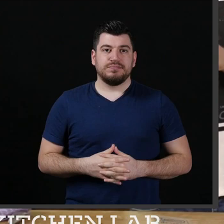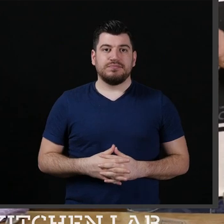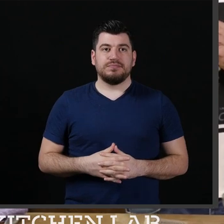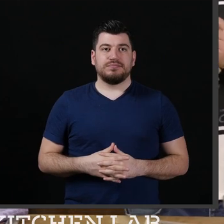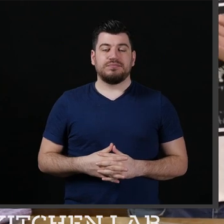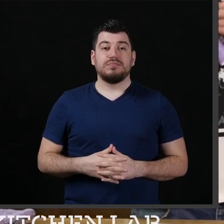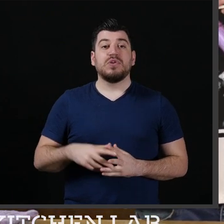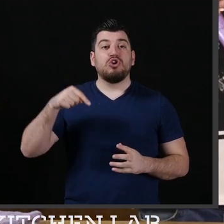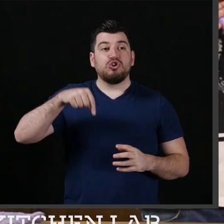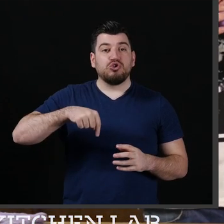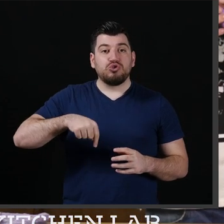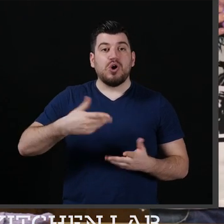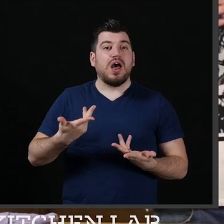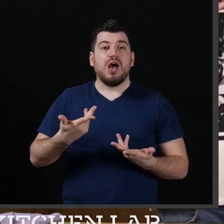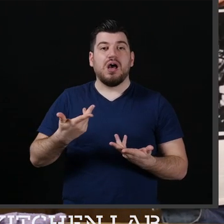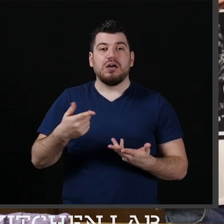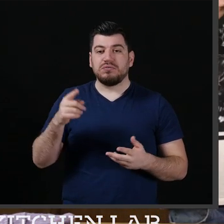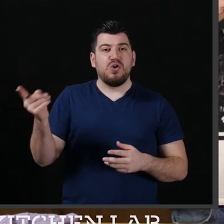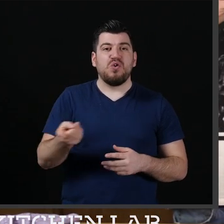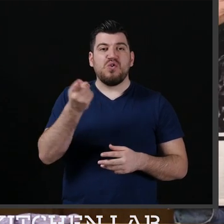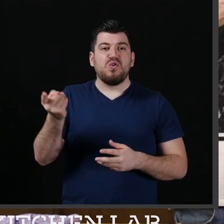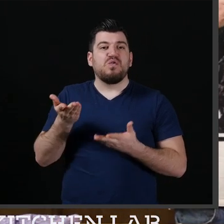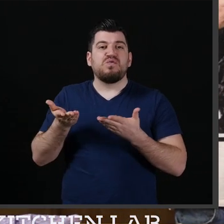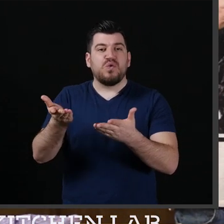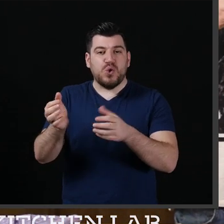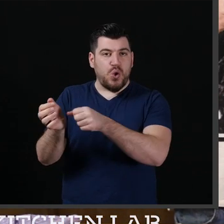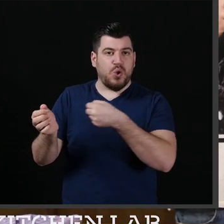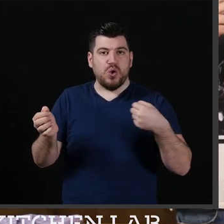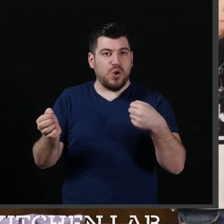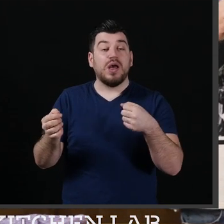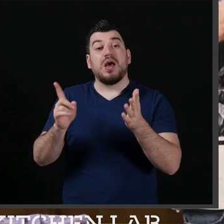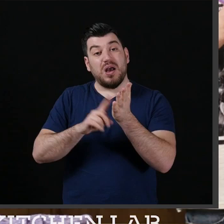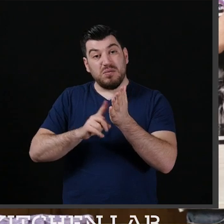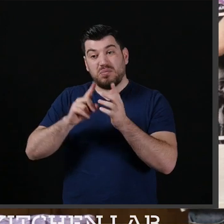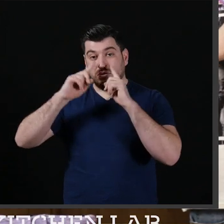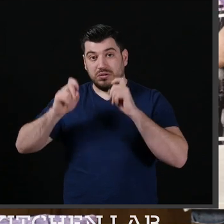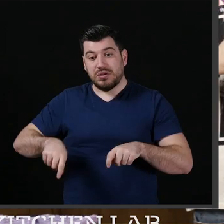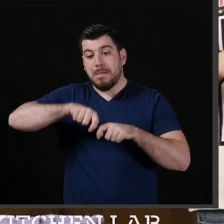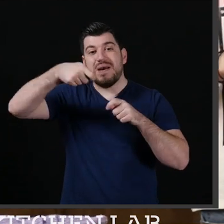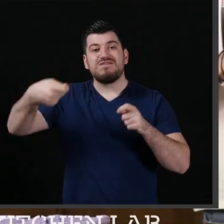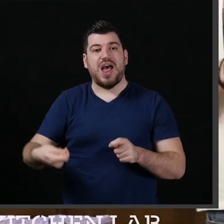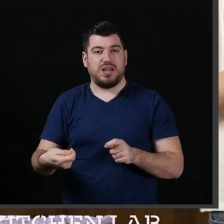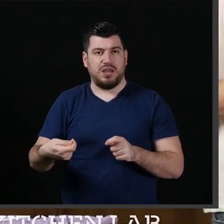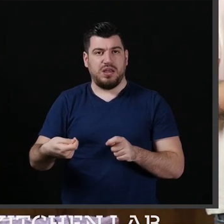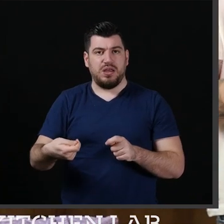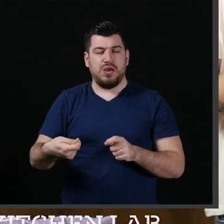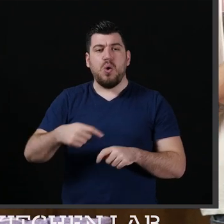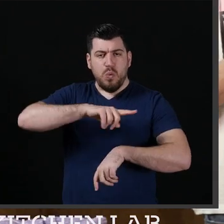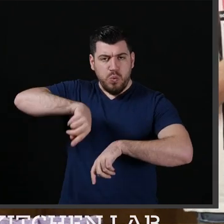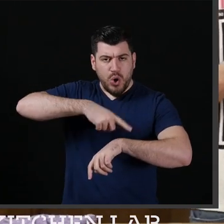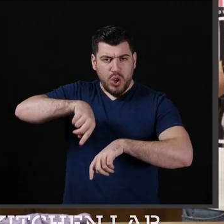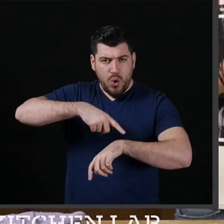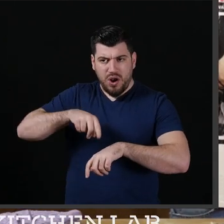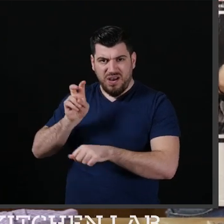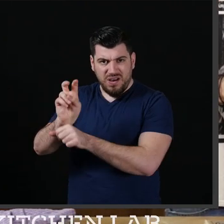Τώρα, για να δουλέψει ο φούρνος μικροκυμάτων, χρειάζεται μεμβράνη. Άμα δεν βάλουμε μεμβράνη, το χάσαμε. Δεν θα χρειαστεί πολλή ώρα,